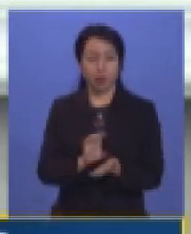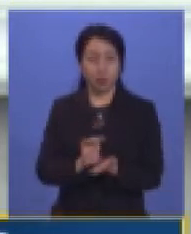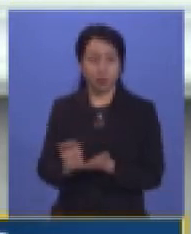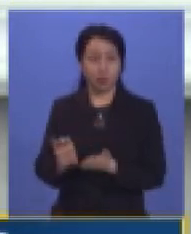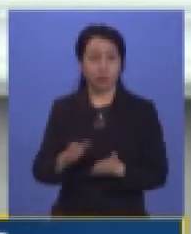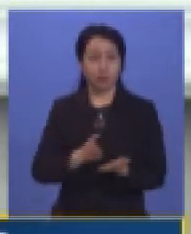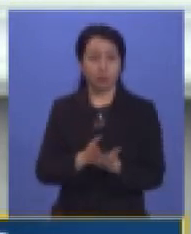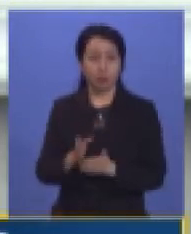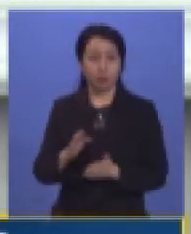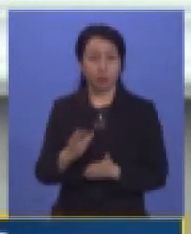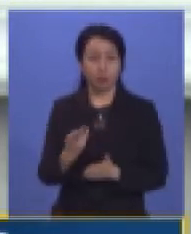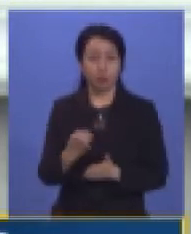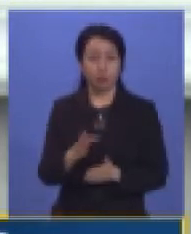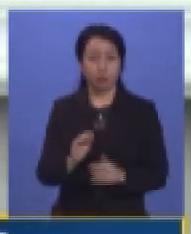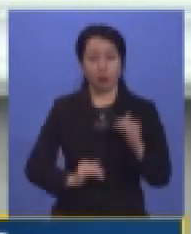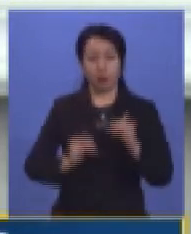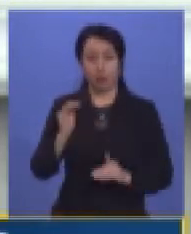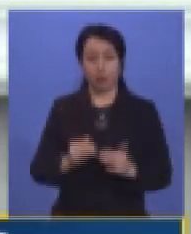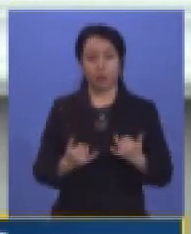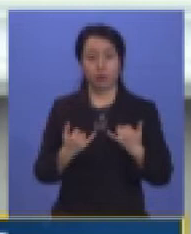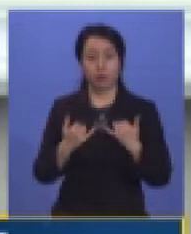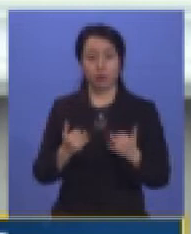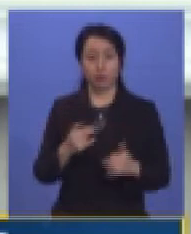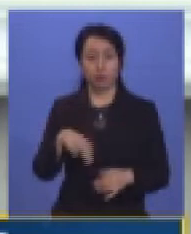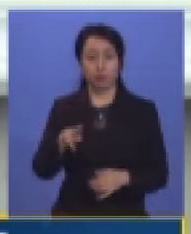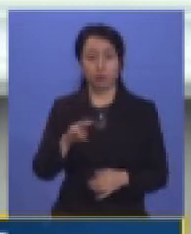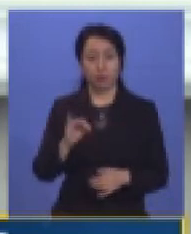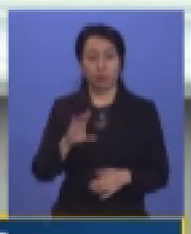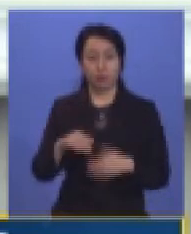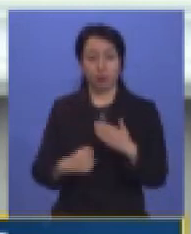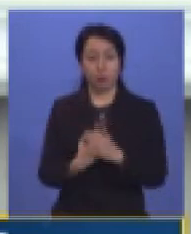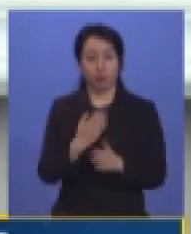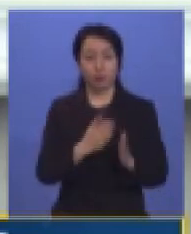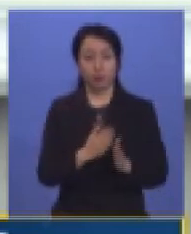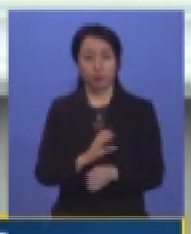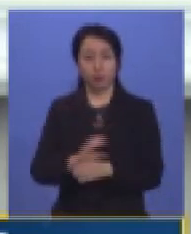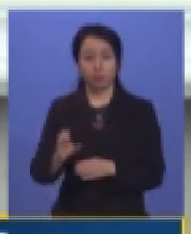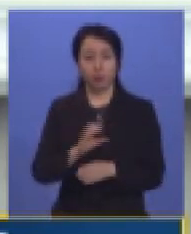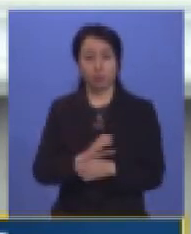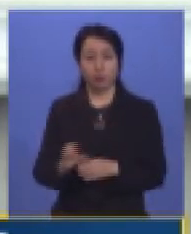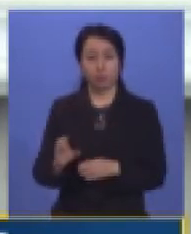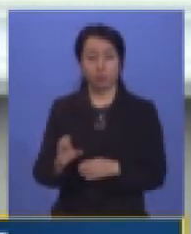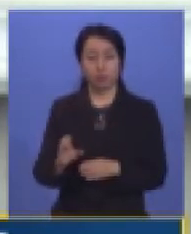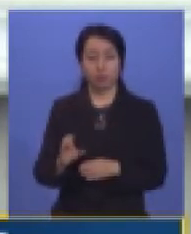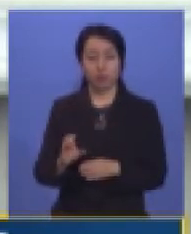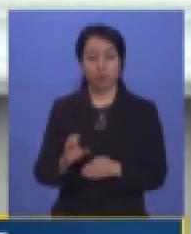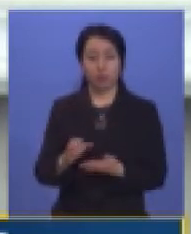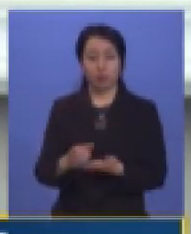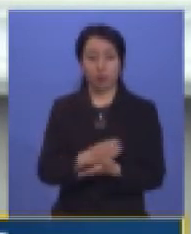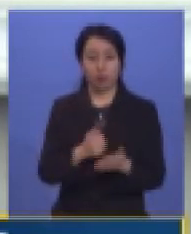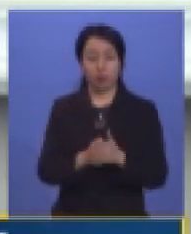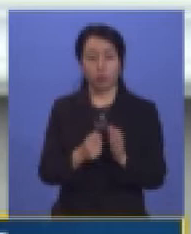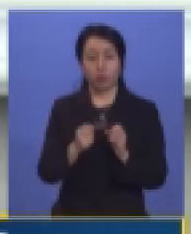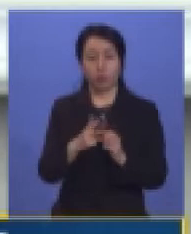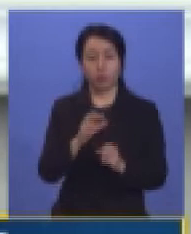оборудования для podais это новыми производства импортозамещению до 13